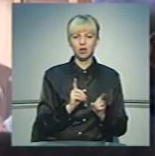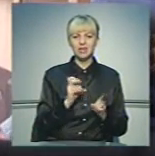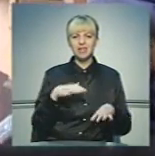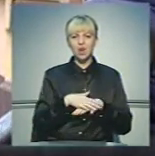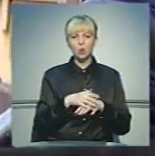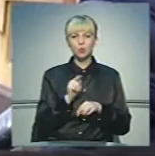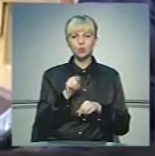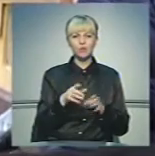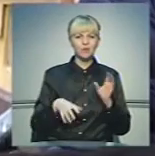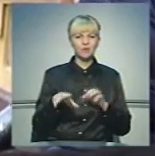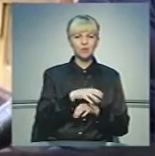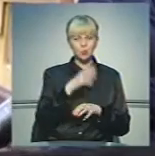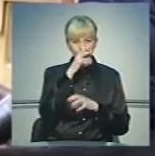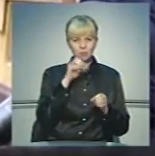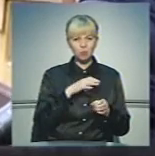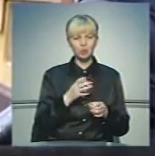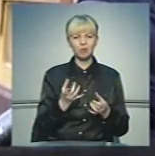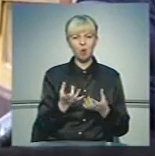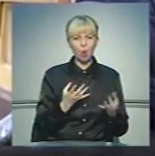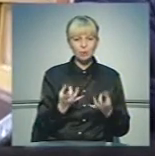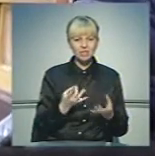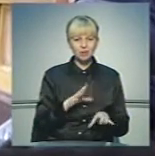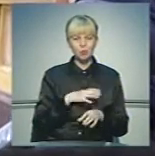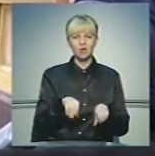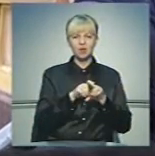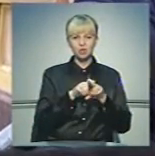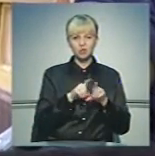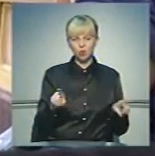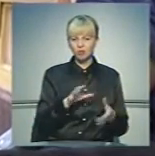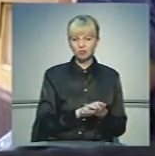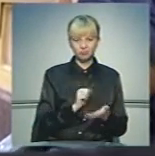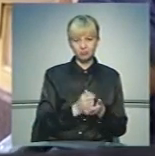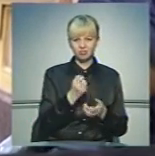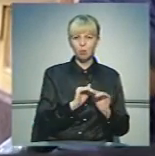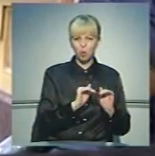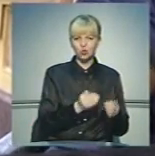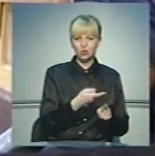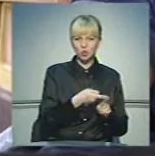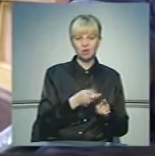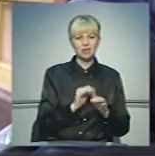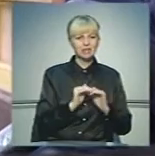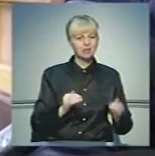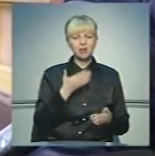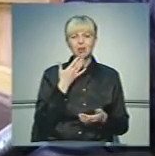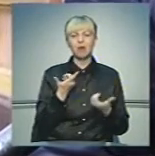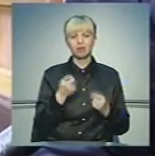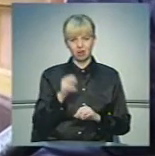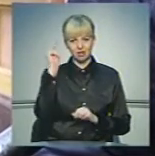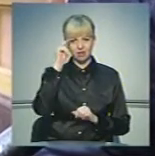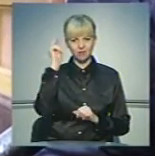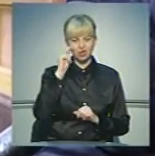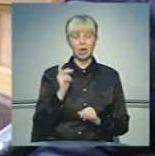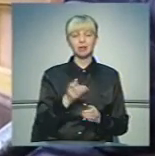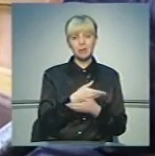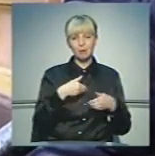рахунок того, що всю ніч були обстріли, школа пошкоджена частково, дітям немає де навчатись.